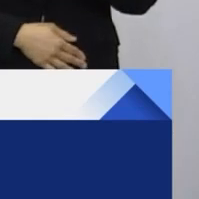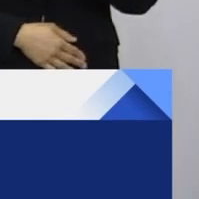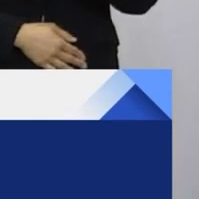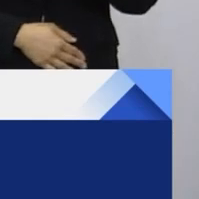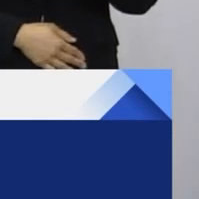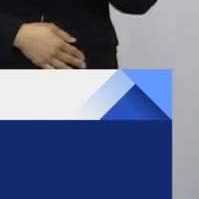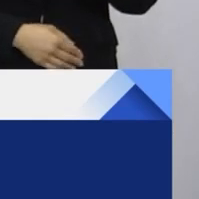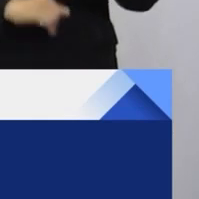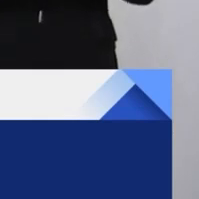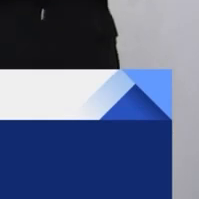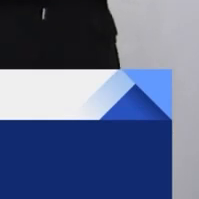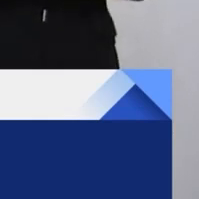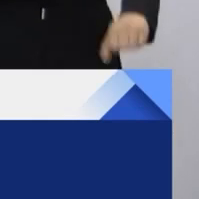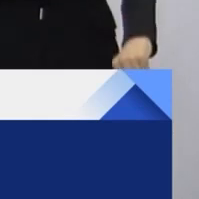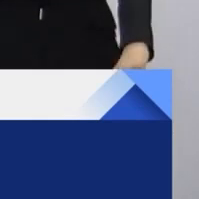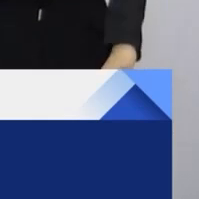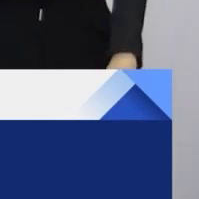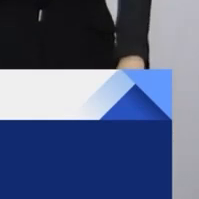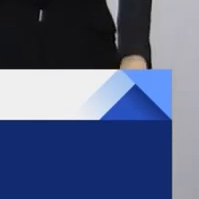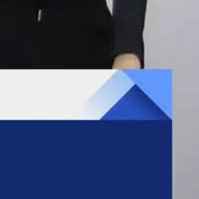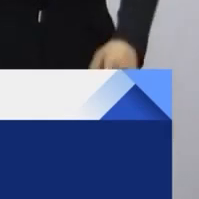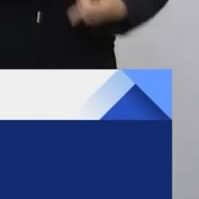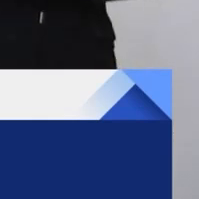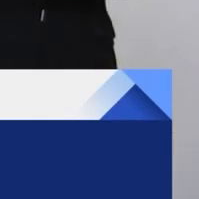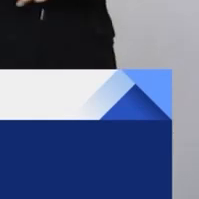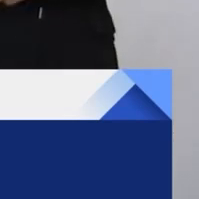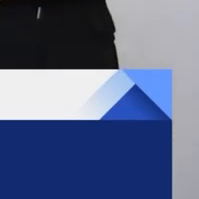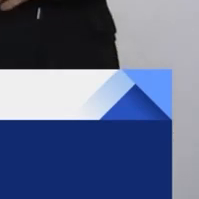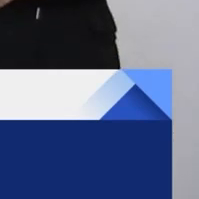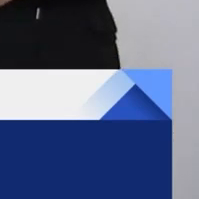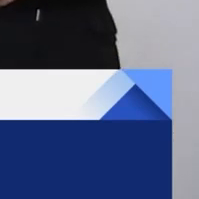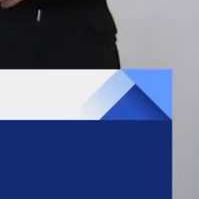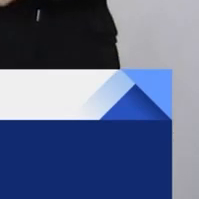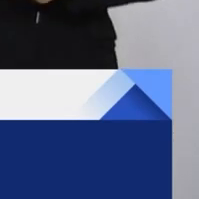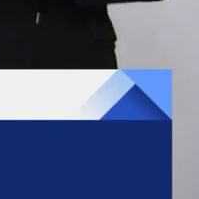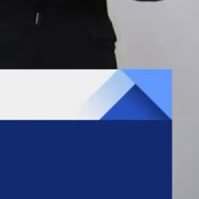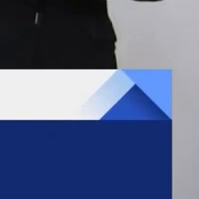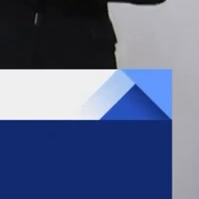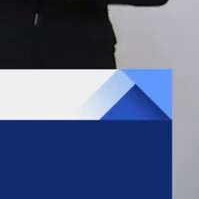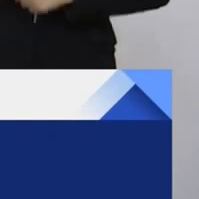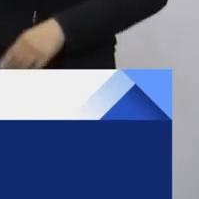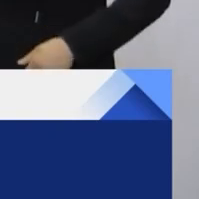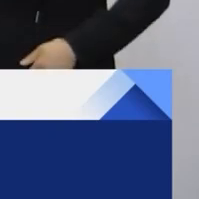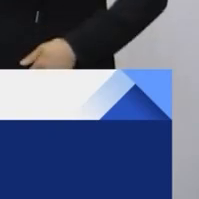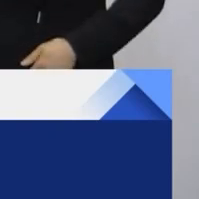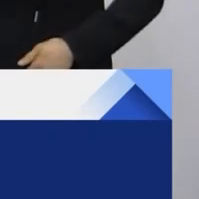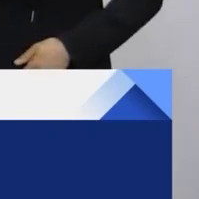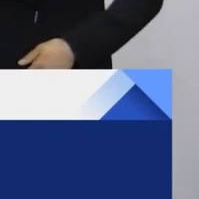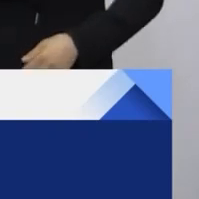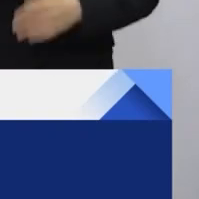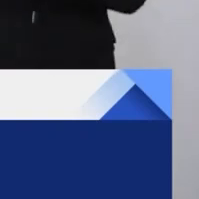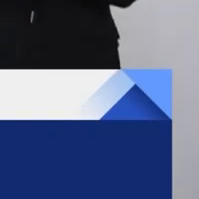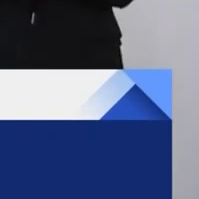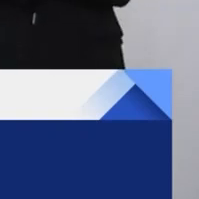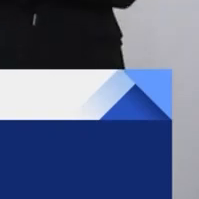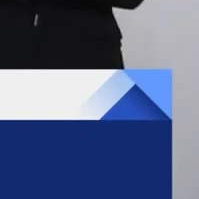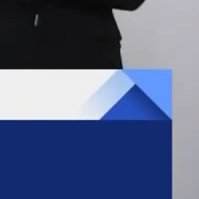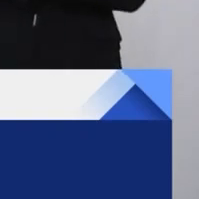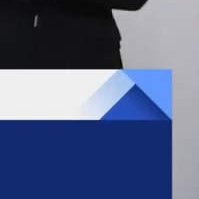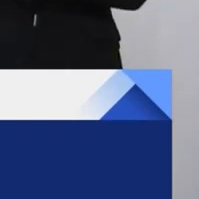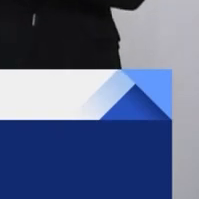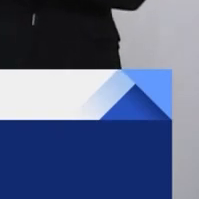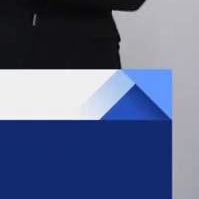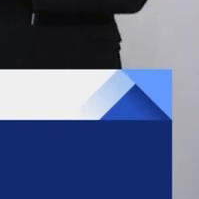그 필수 예방접종에 대한 계획은 저희가 수립해서 2024년도부터 어떻게 수행할지에 대해서는